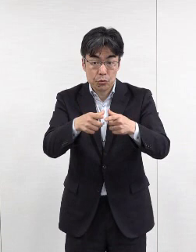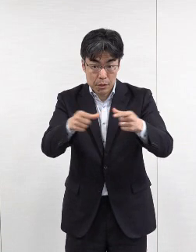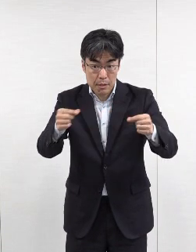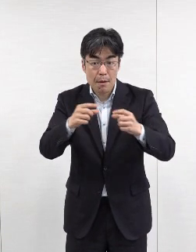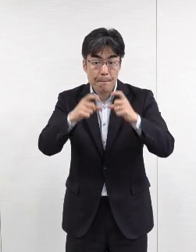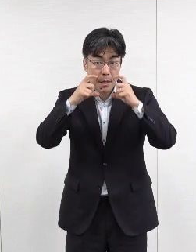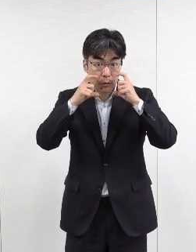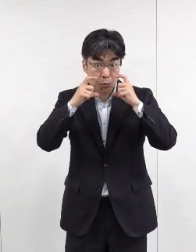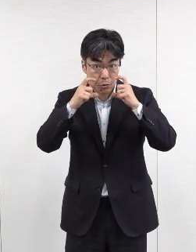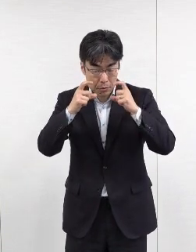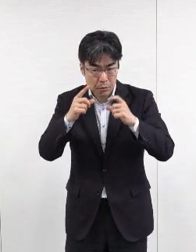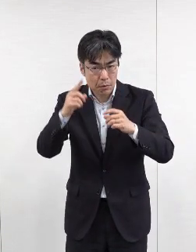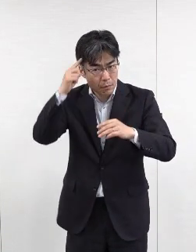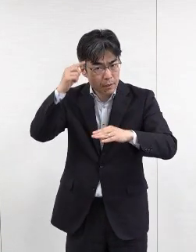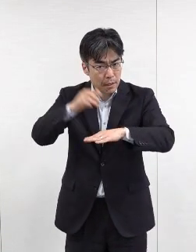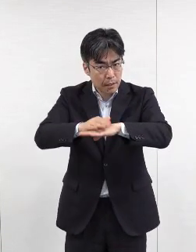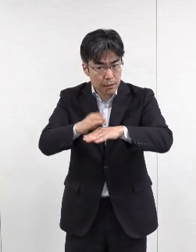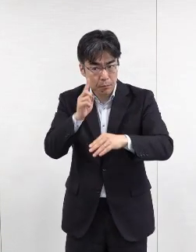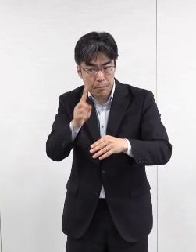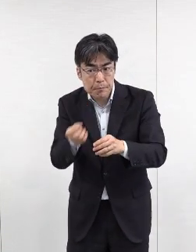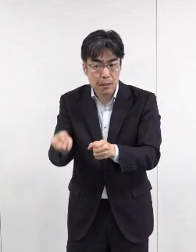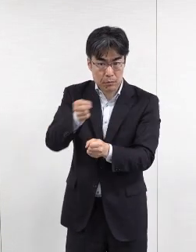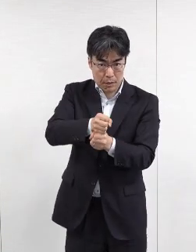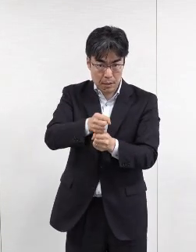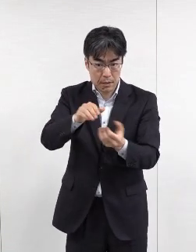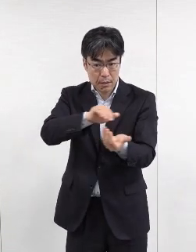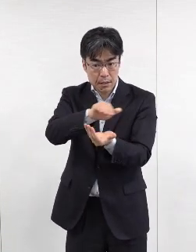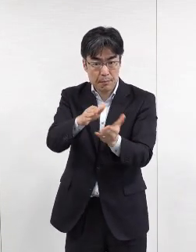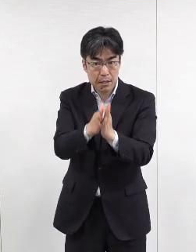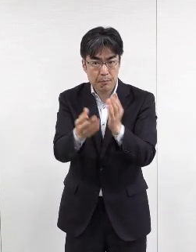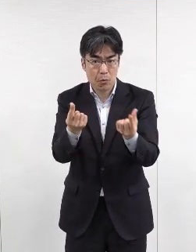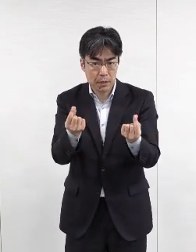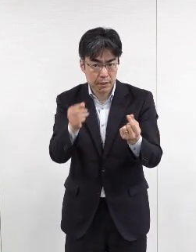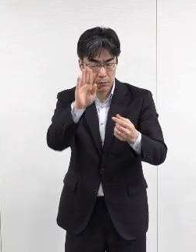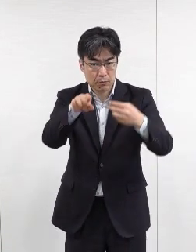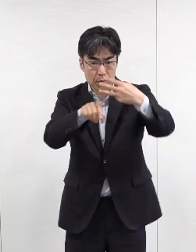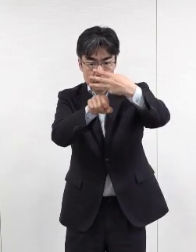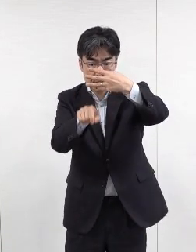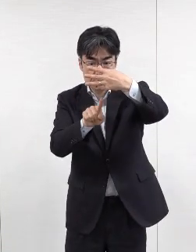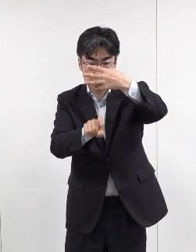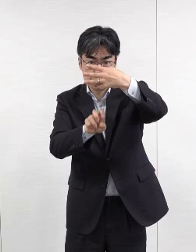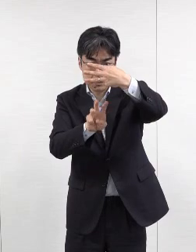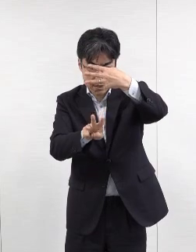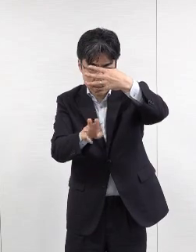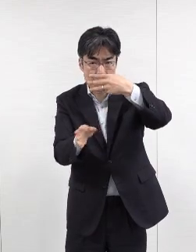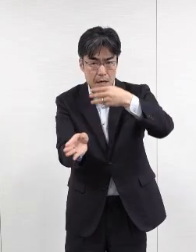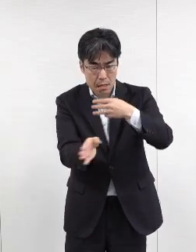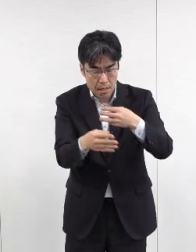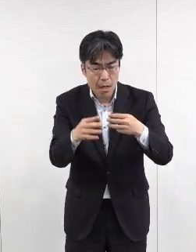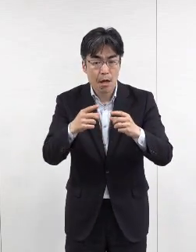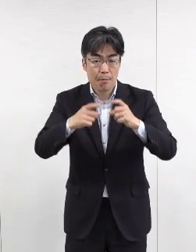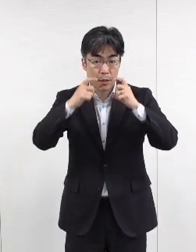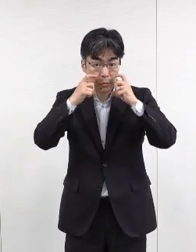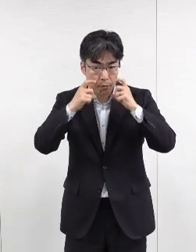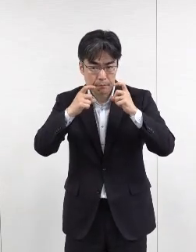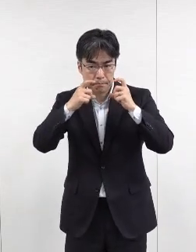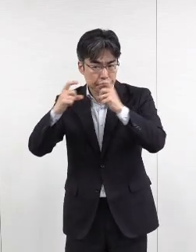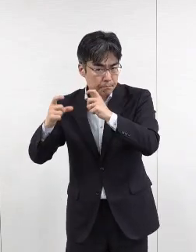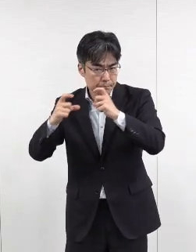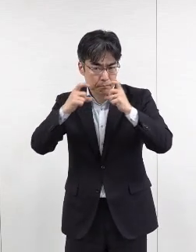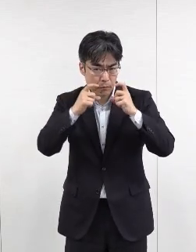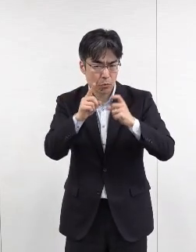見直し埼玉県においても3月13日からマスクの